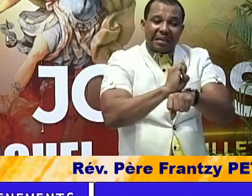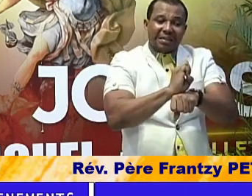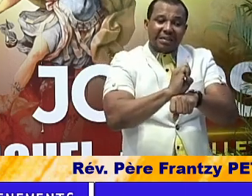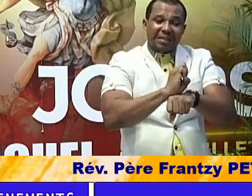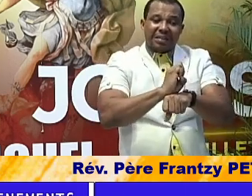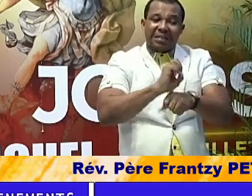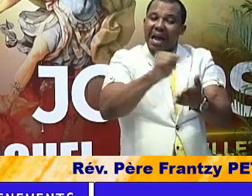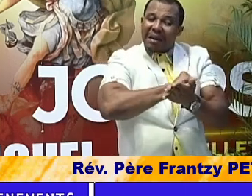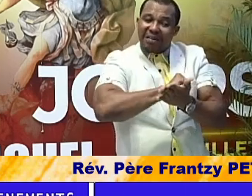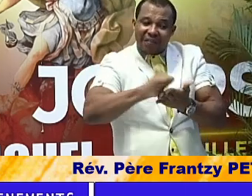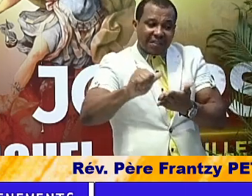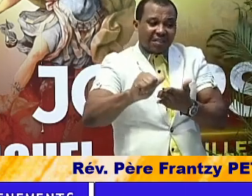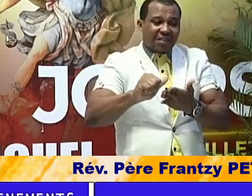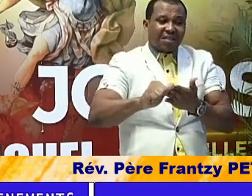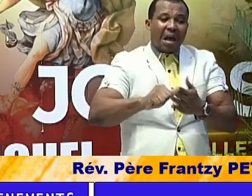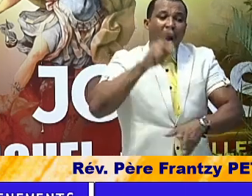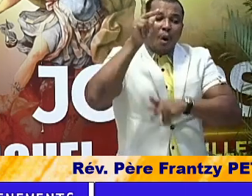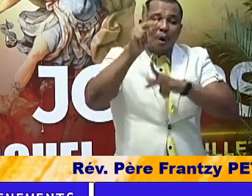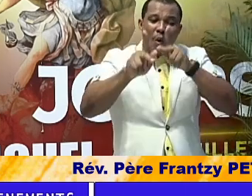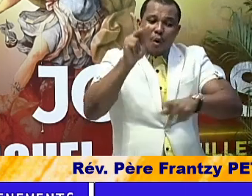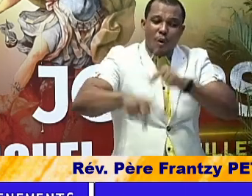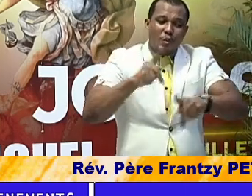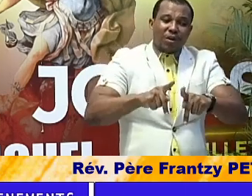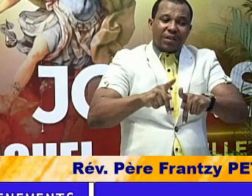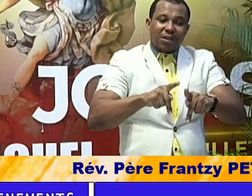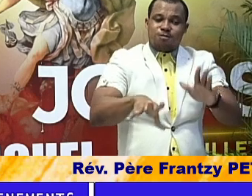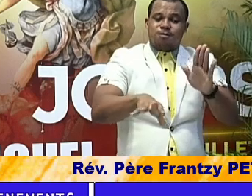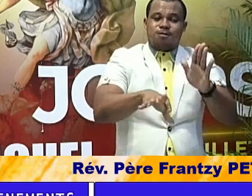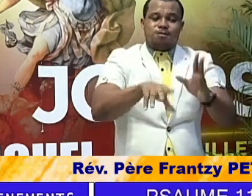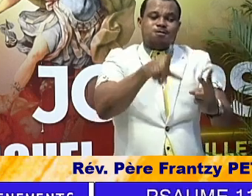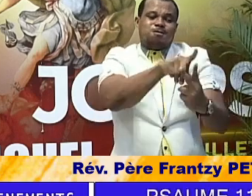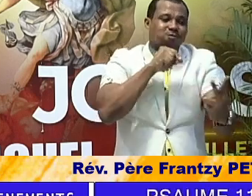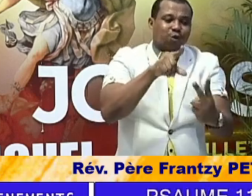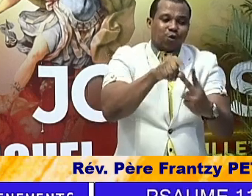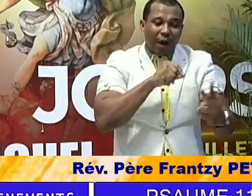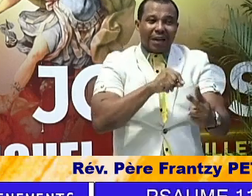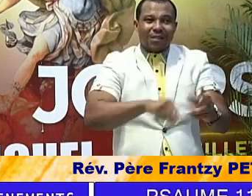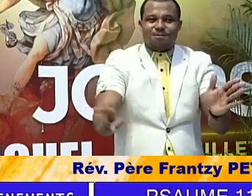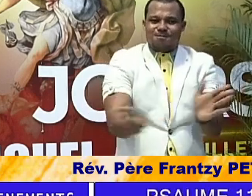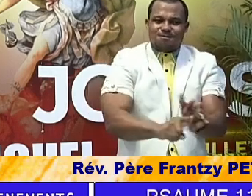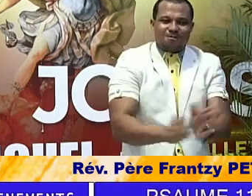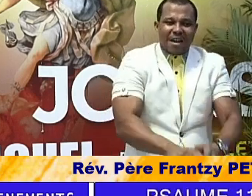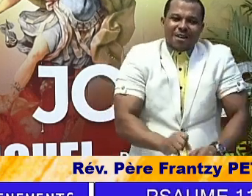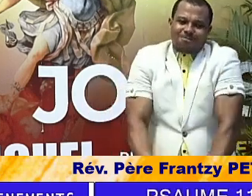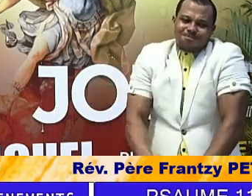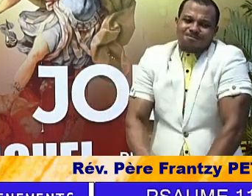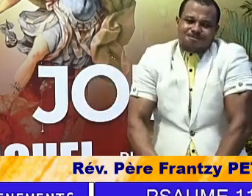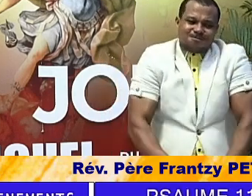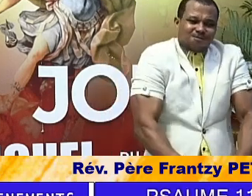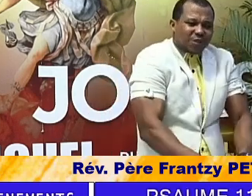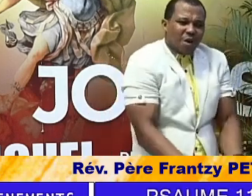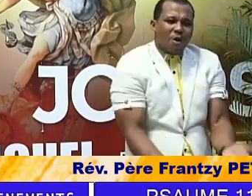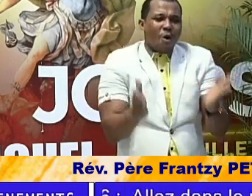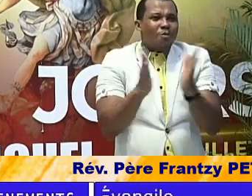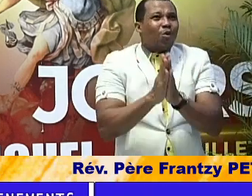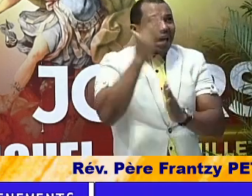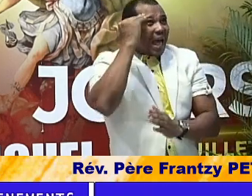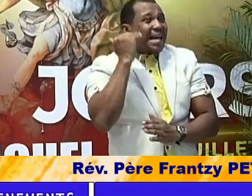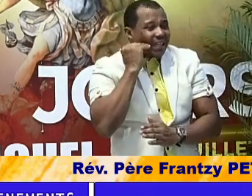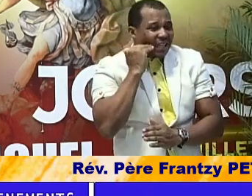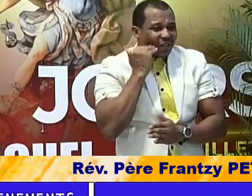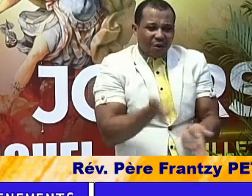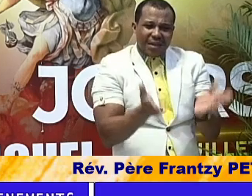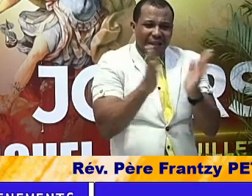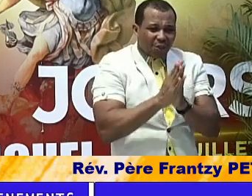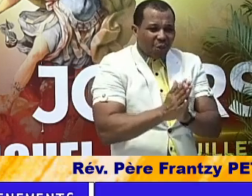épiscopale. Monde qui choisit vaudouisant faut que poser tête aux questions. Famille yo même maman